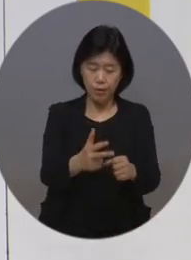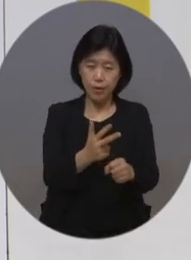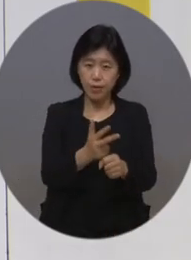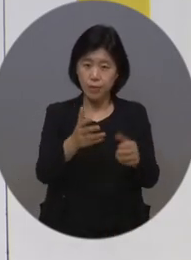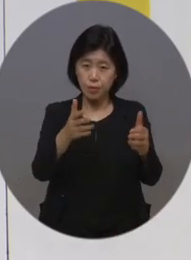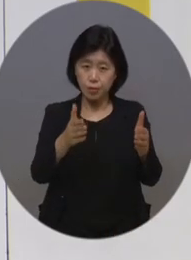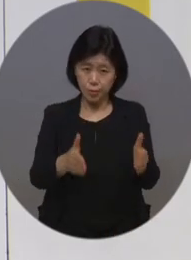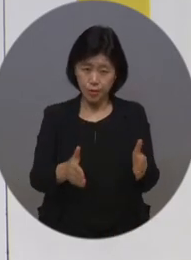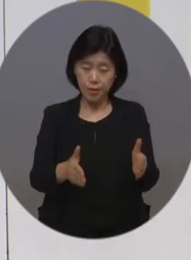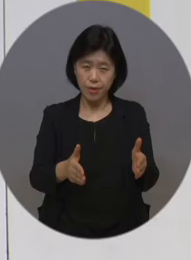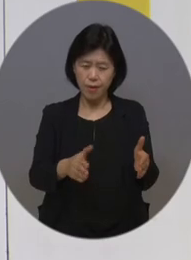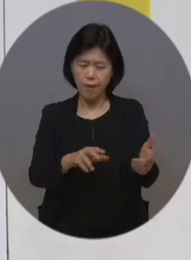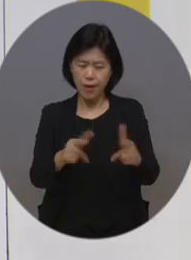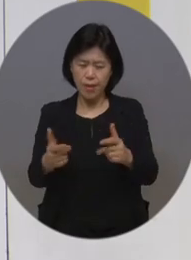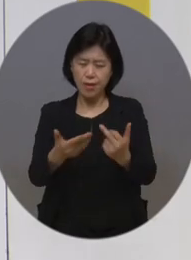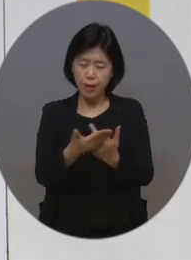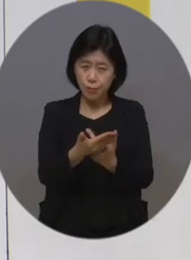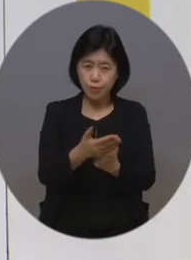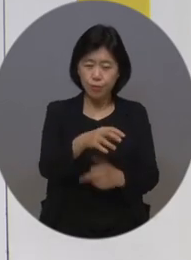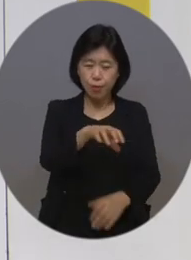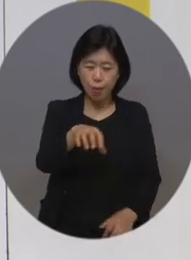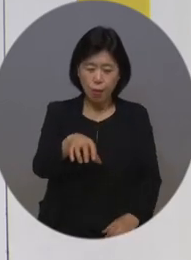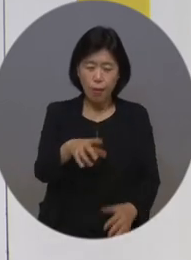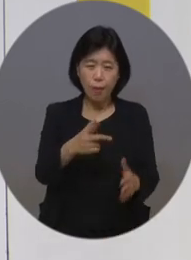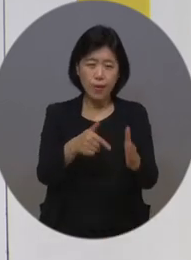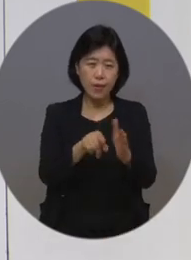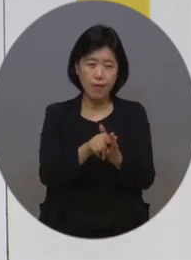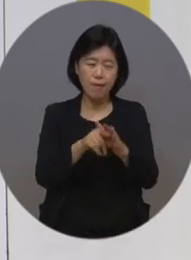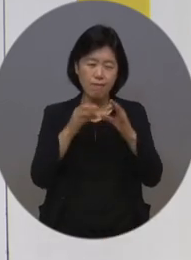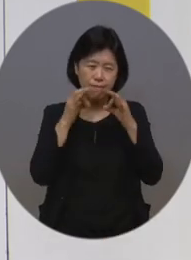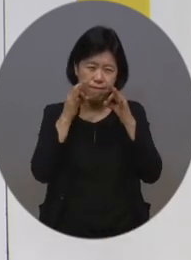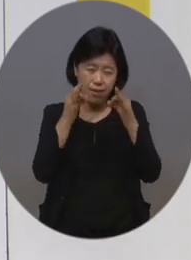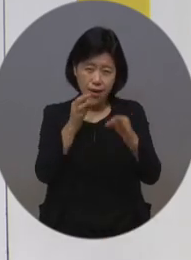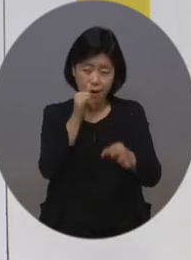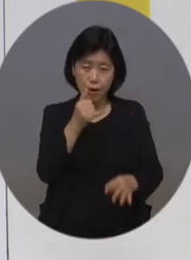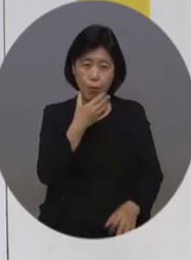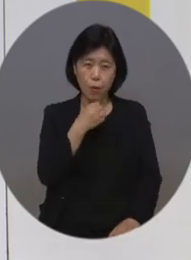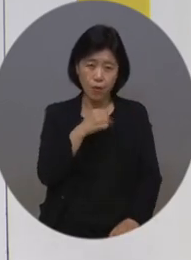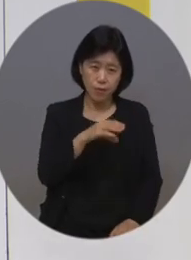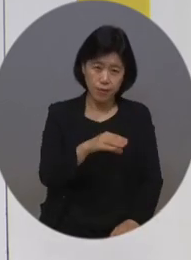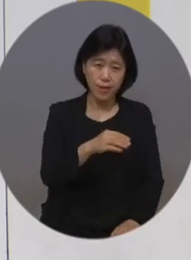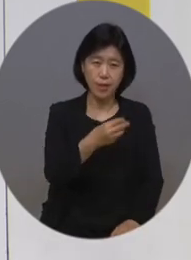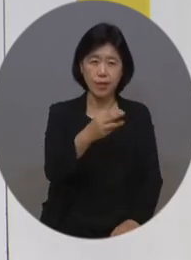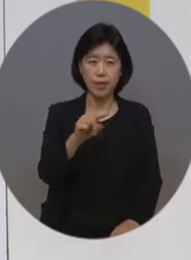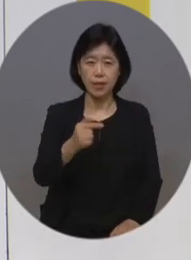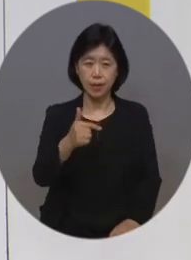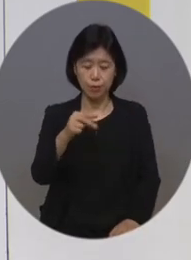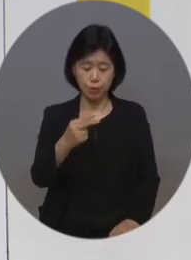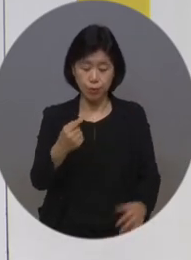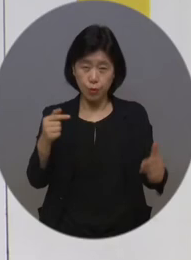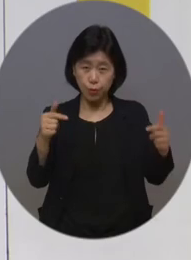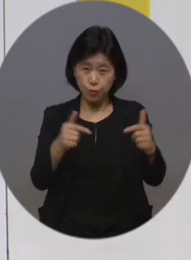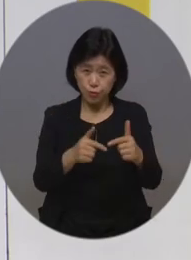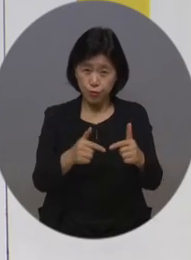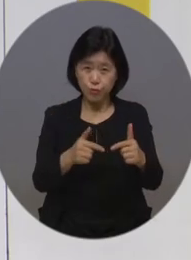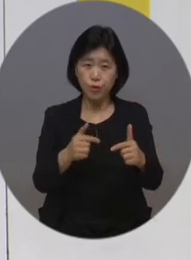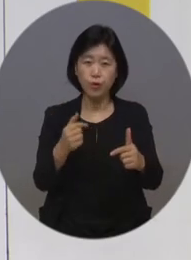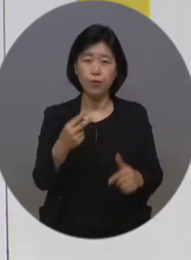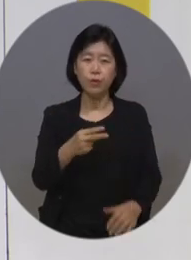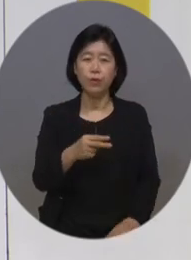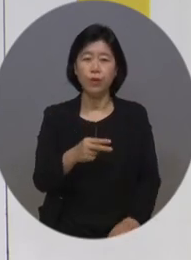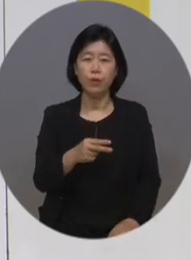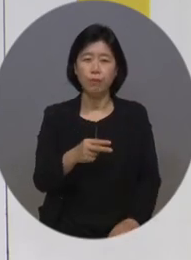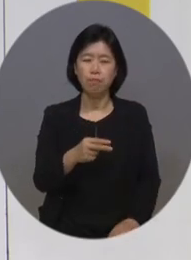탄소를 줄이고 인재를 키우고 복지를 에 현장 전문가를 으 감하게